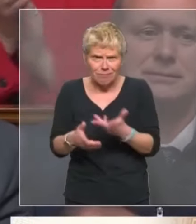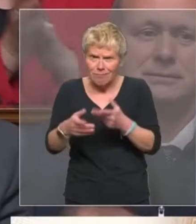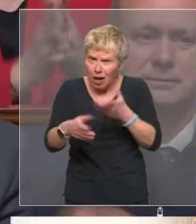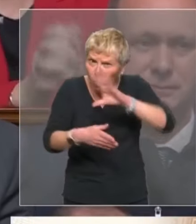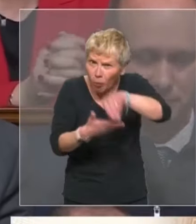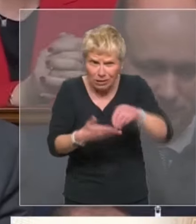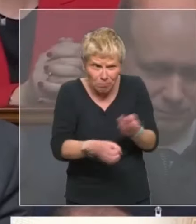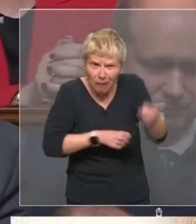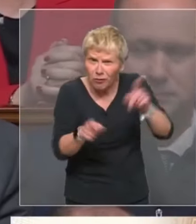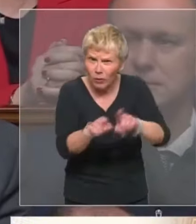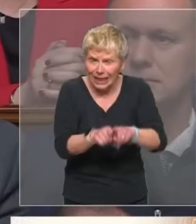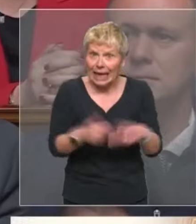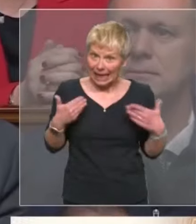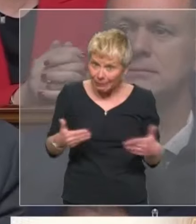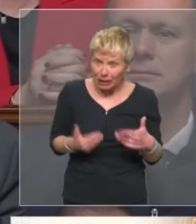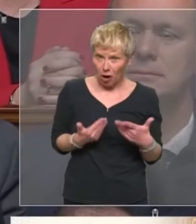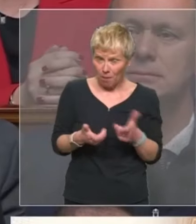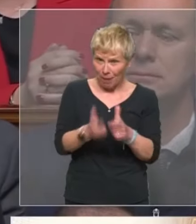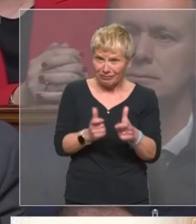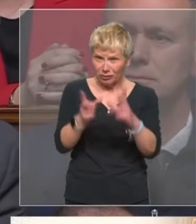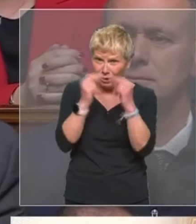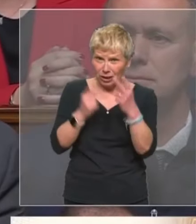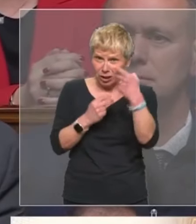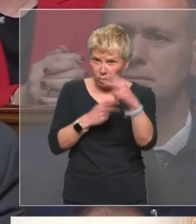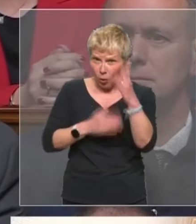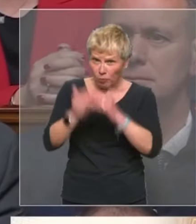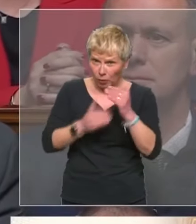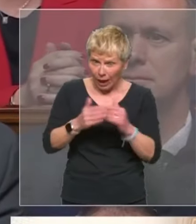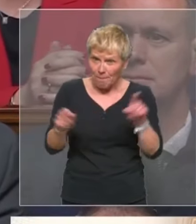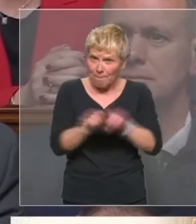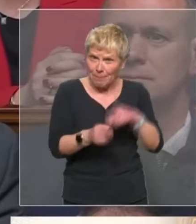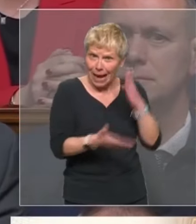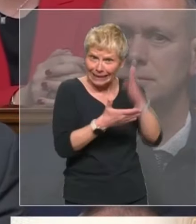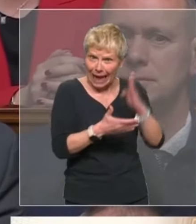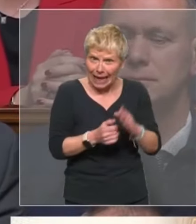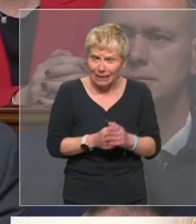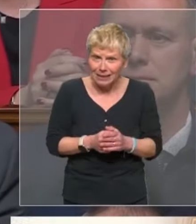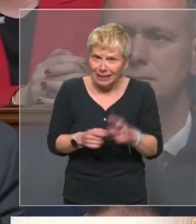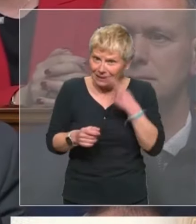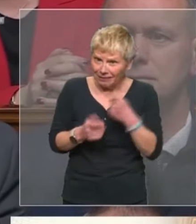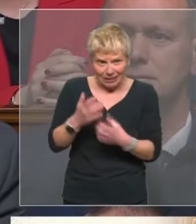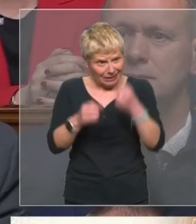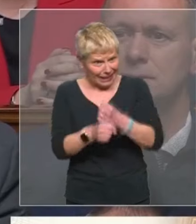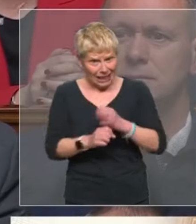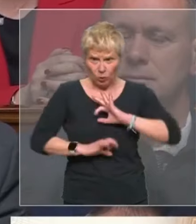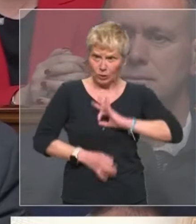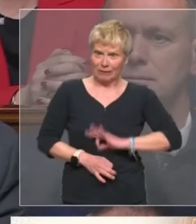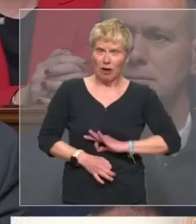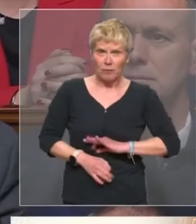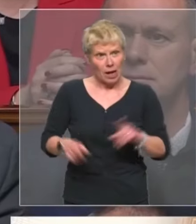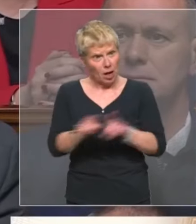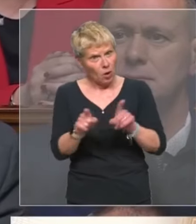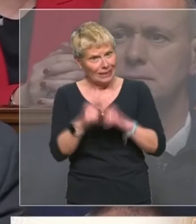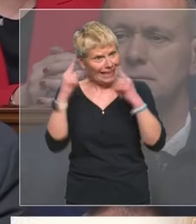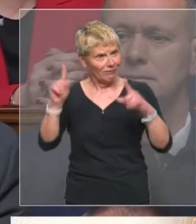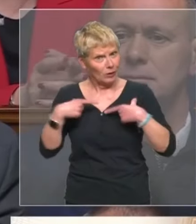madame la ministre vous venez nous expliquer que votre feuille de route c'est celle de Gabriel Atal que c'est notamment la mise en place de l'uniforme et la défense de la